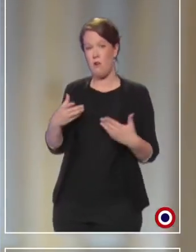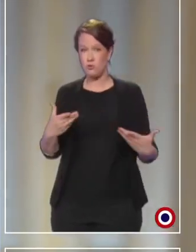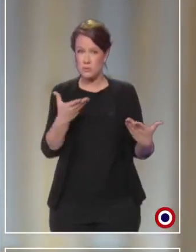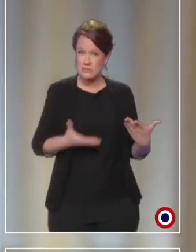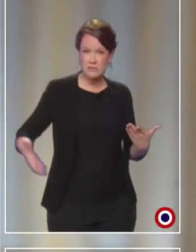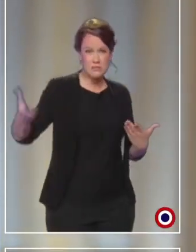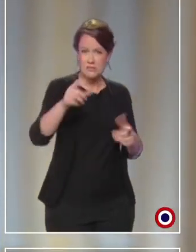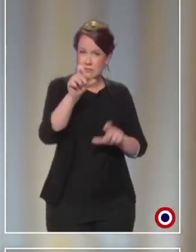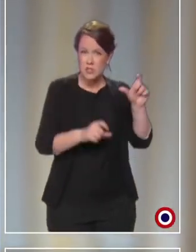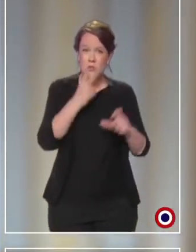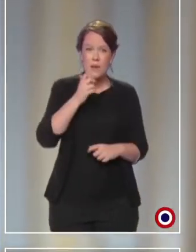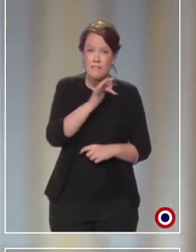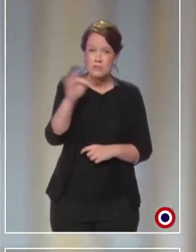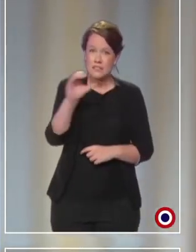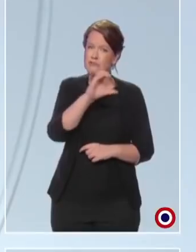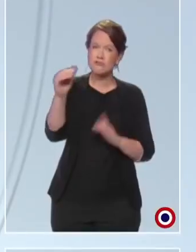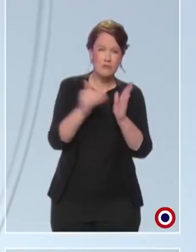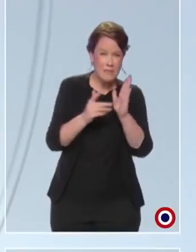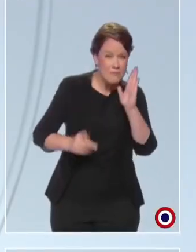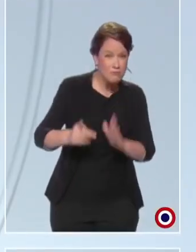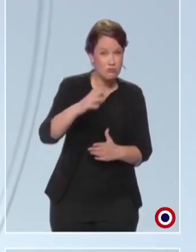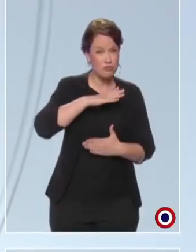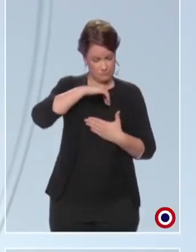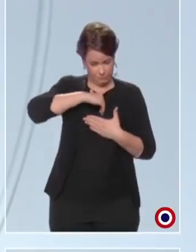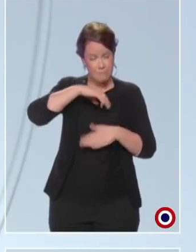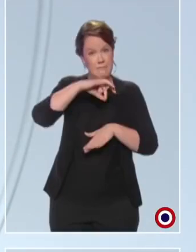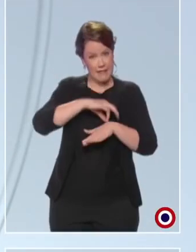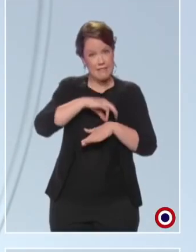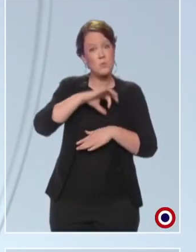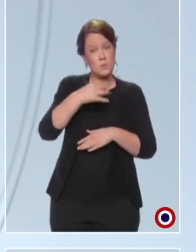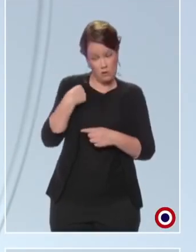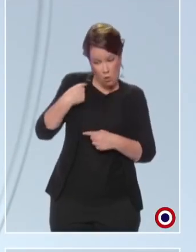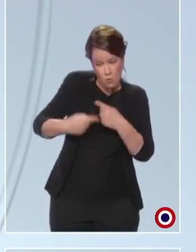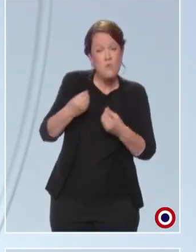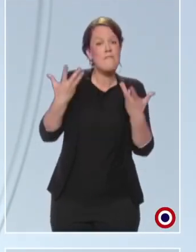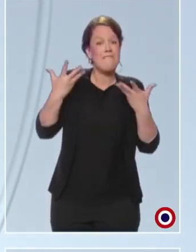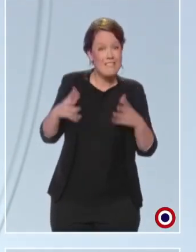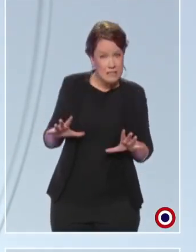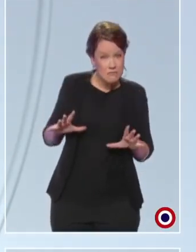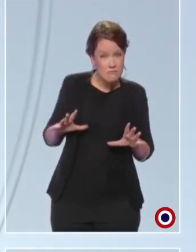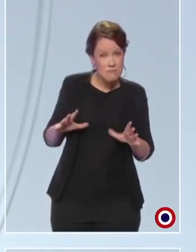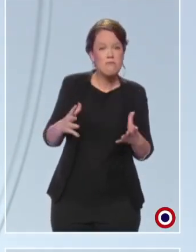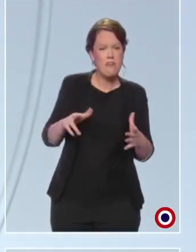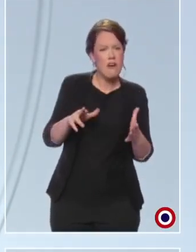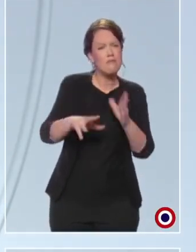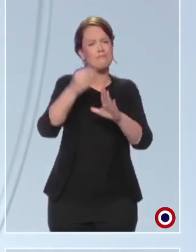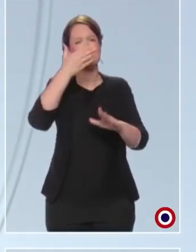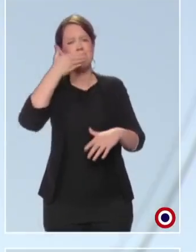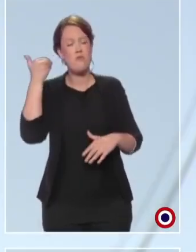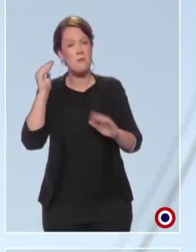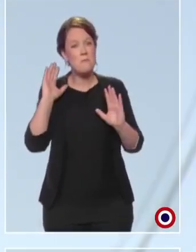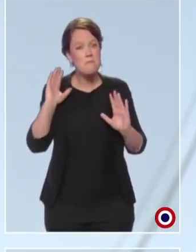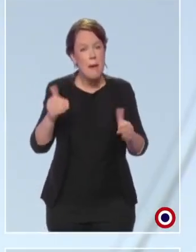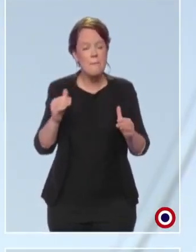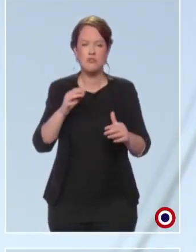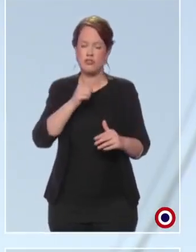eu ce virus qui en sont sorties qui sont en train de l'avoir qui en sortiront mais qui ont perdu l'odorat le goût qui auront